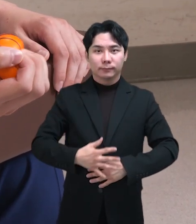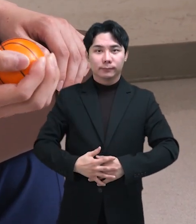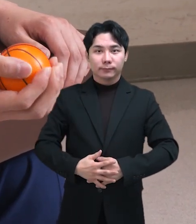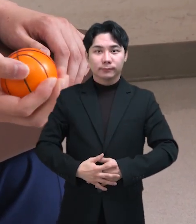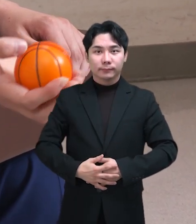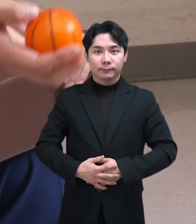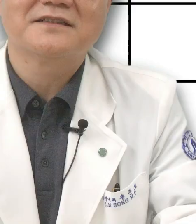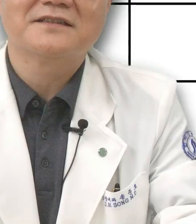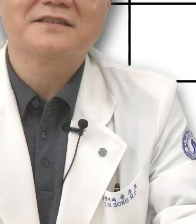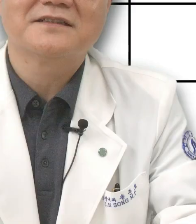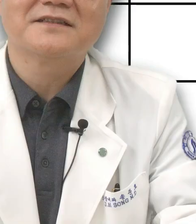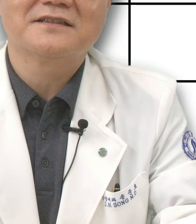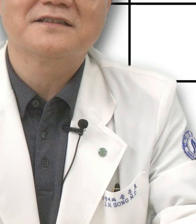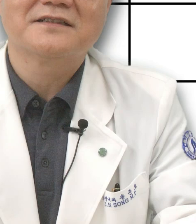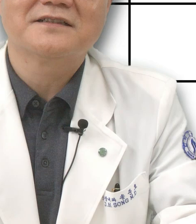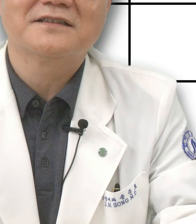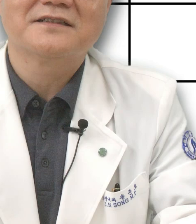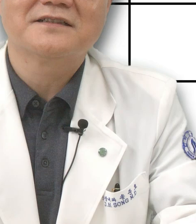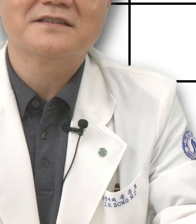해주는 것이 좋습니다.